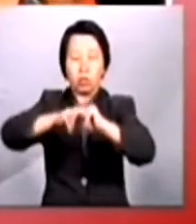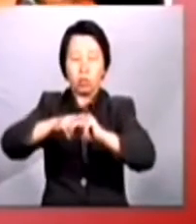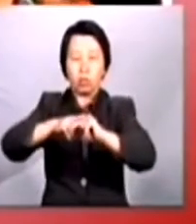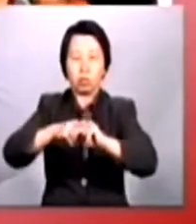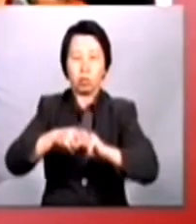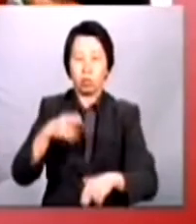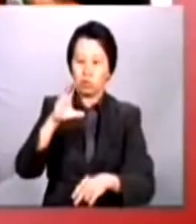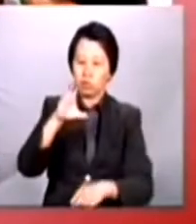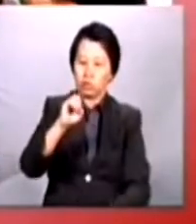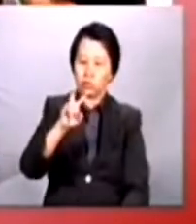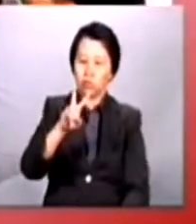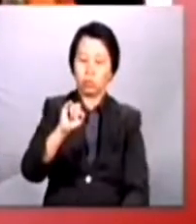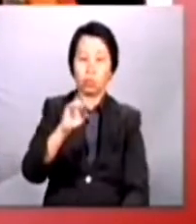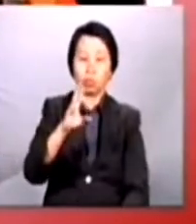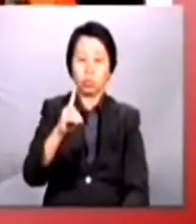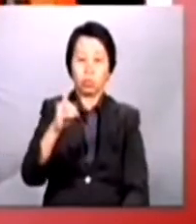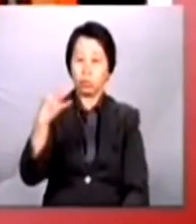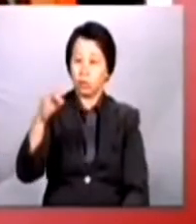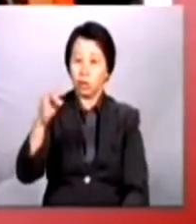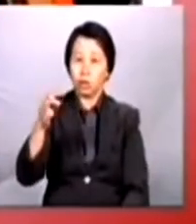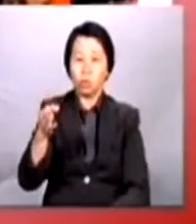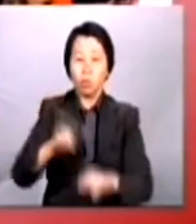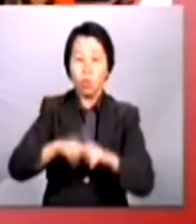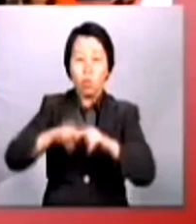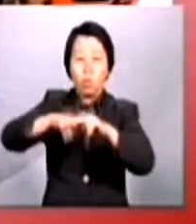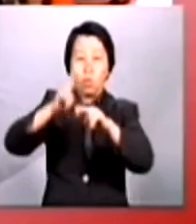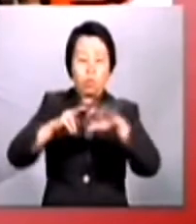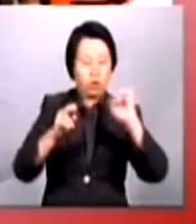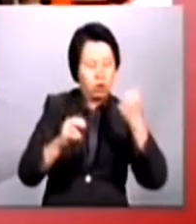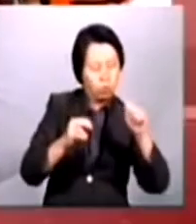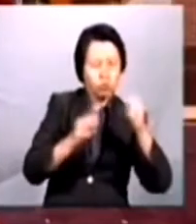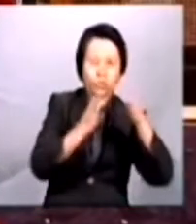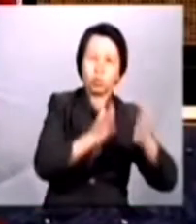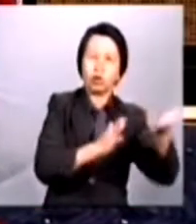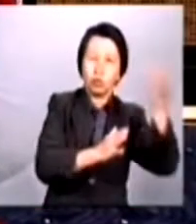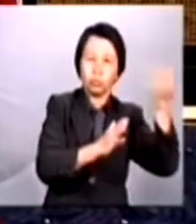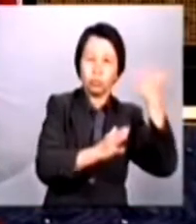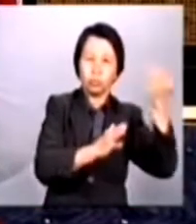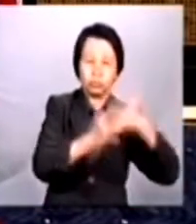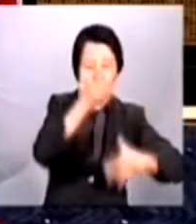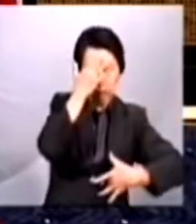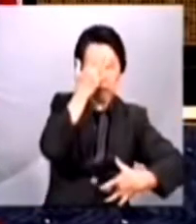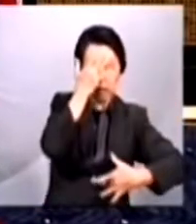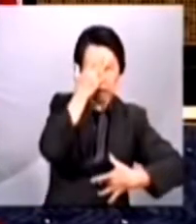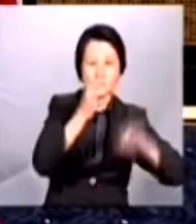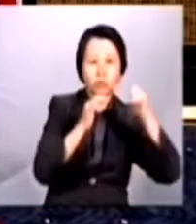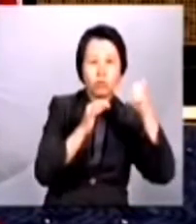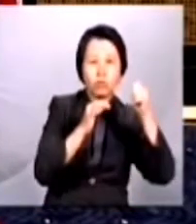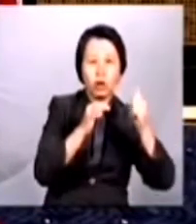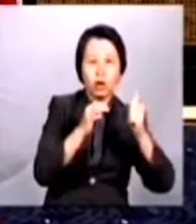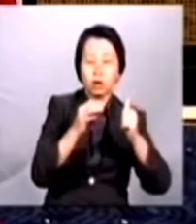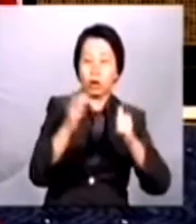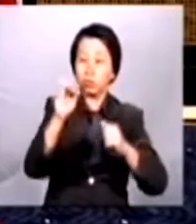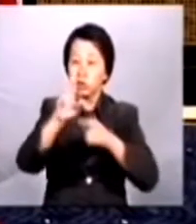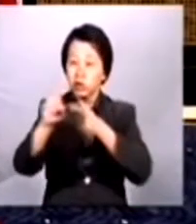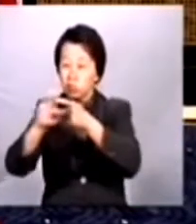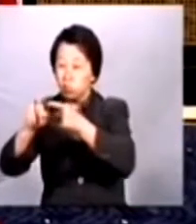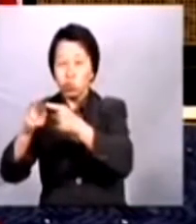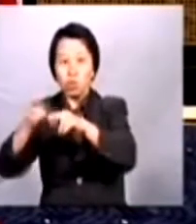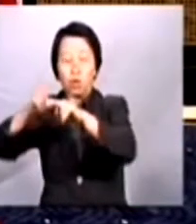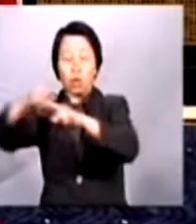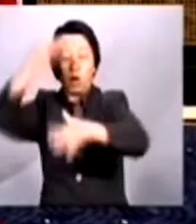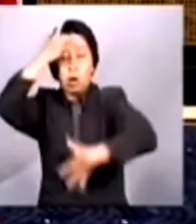19 secara mendadak the pada puluhan orang yang diikat jangkiti virus ini kepada ribuan orang